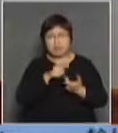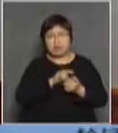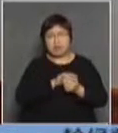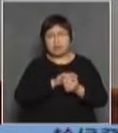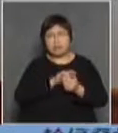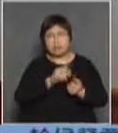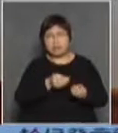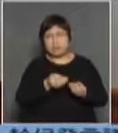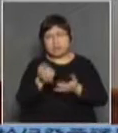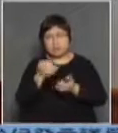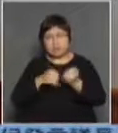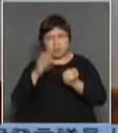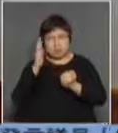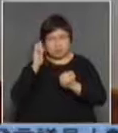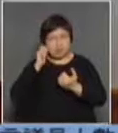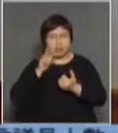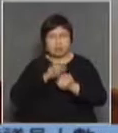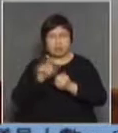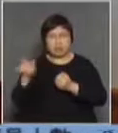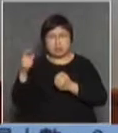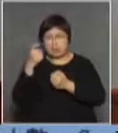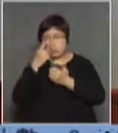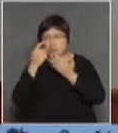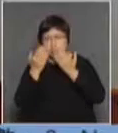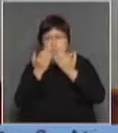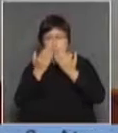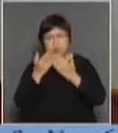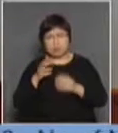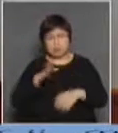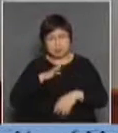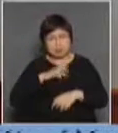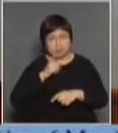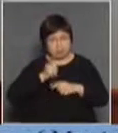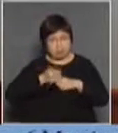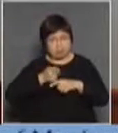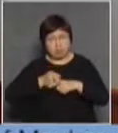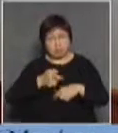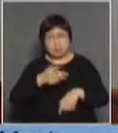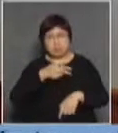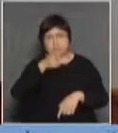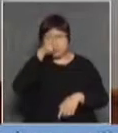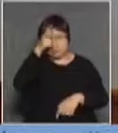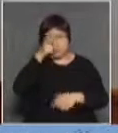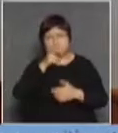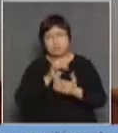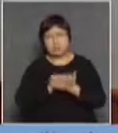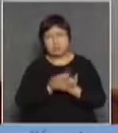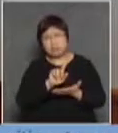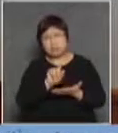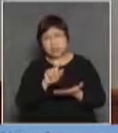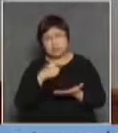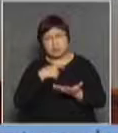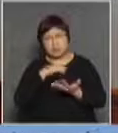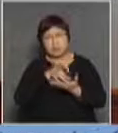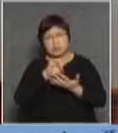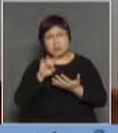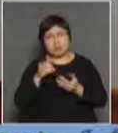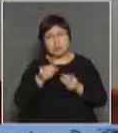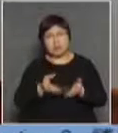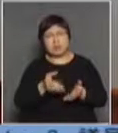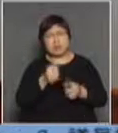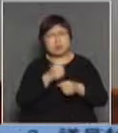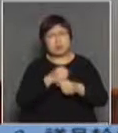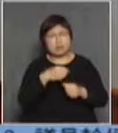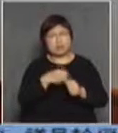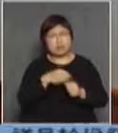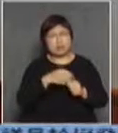學，亦都是原因。如果這個情況如此，政府為何要選址供職業訓練局